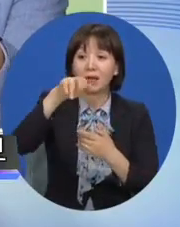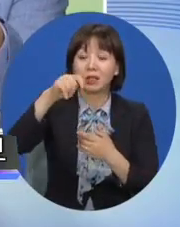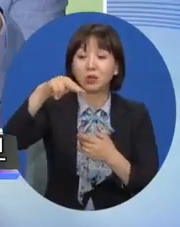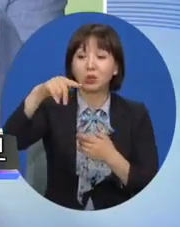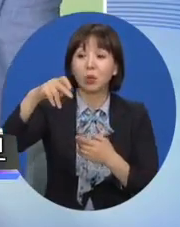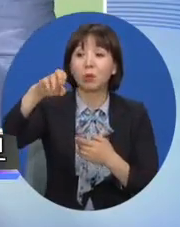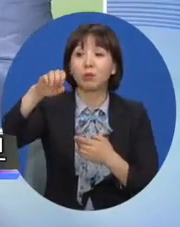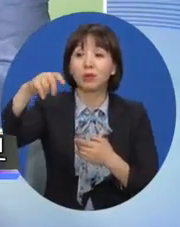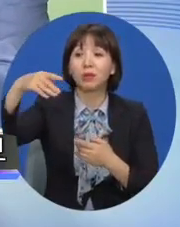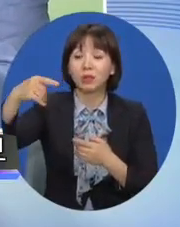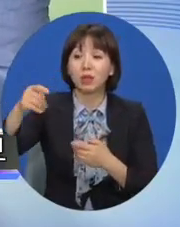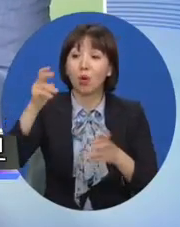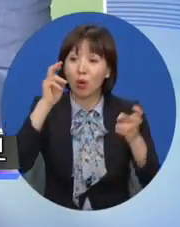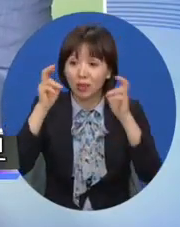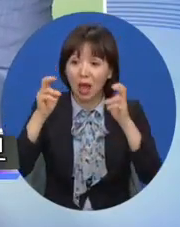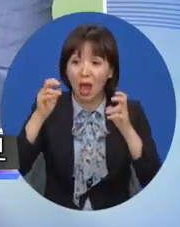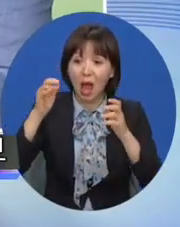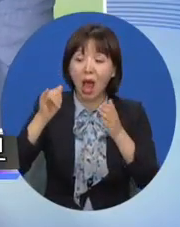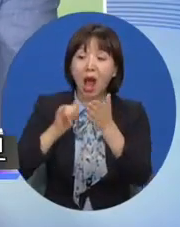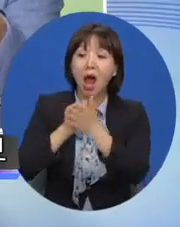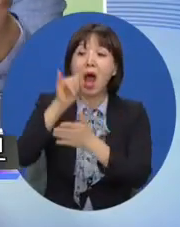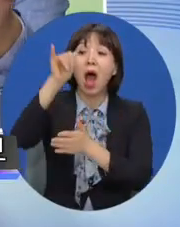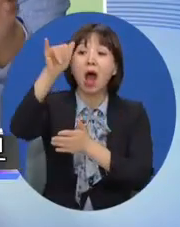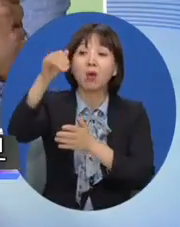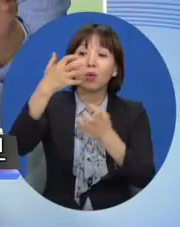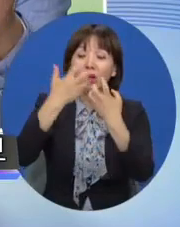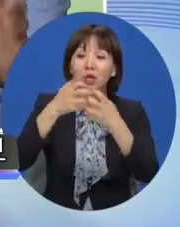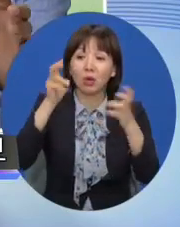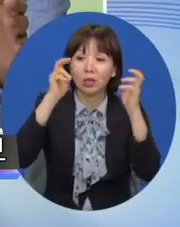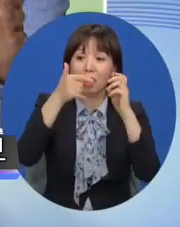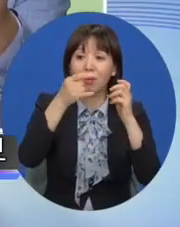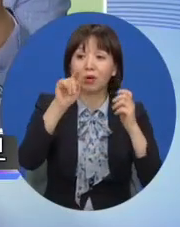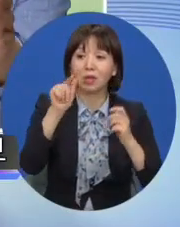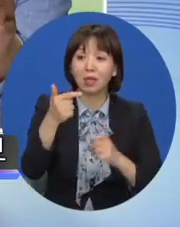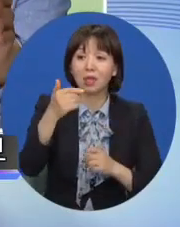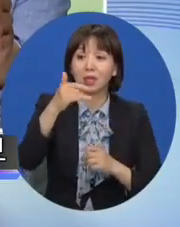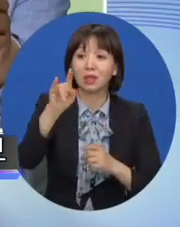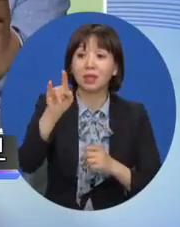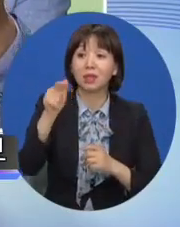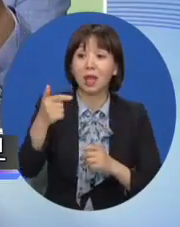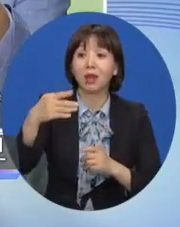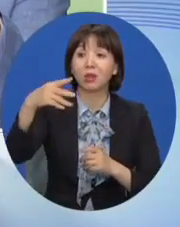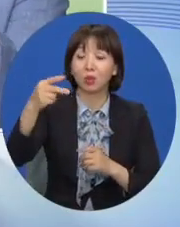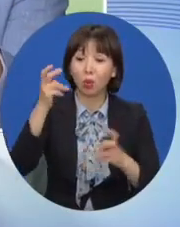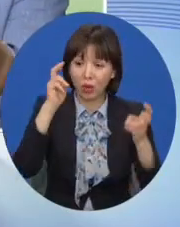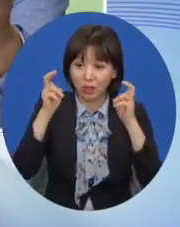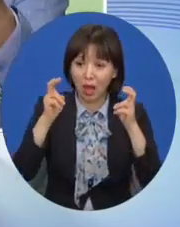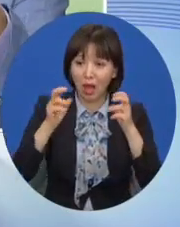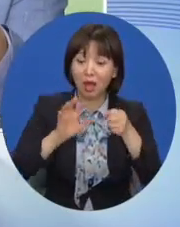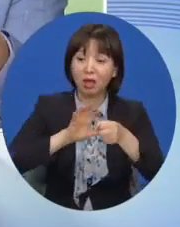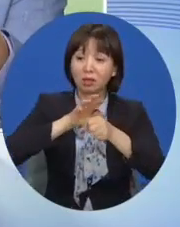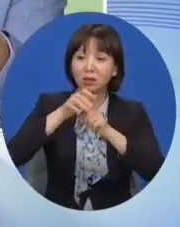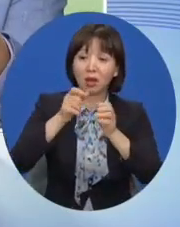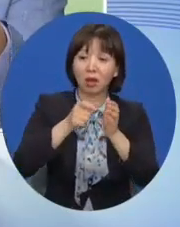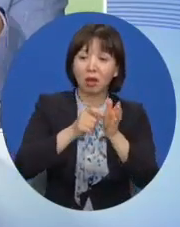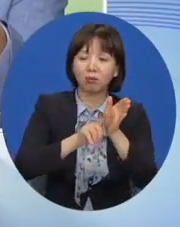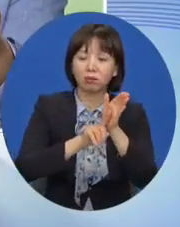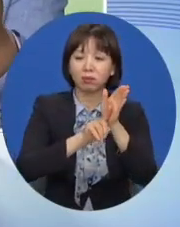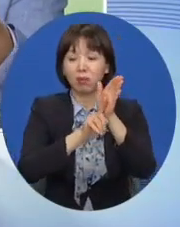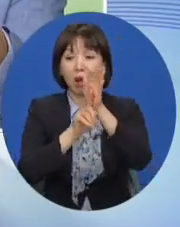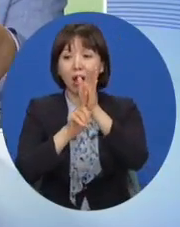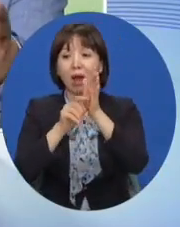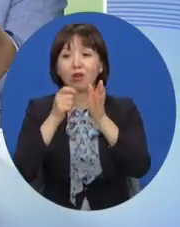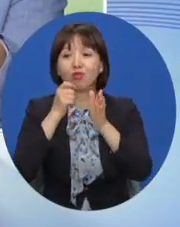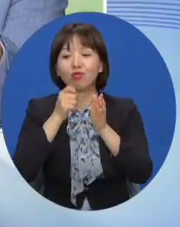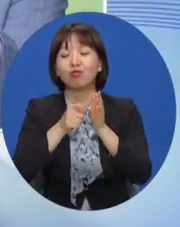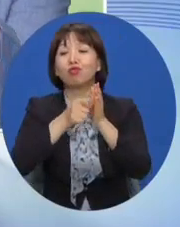그리고 보잉사가 있습니다. 항공기 회사죠. 닌텐도라는 회사가 있습니다. 게임기 회사죠. 아주 세계적으로 유명한 3대 기업이 스테이트